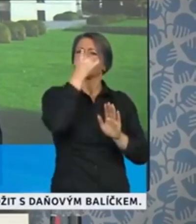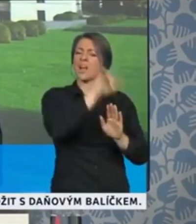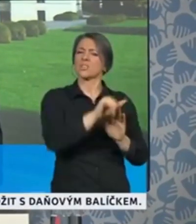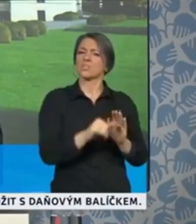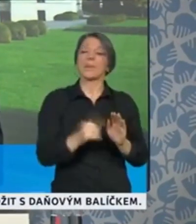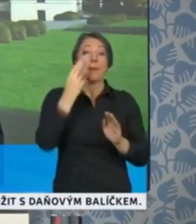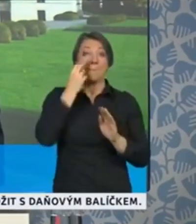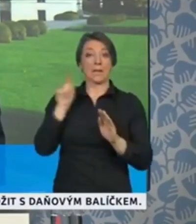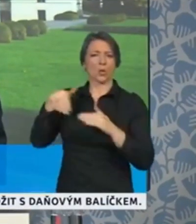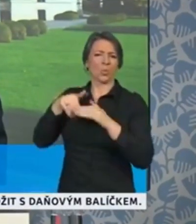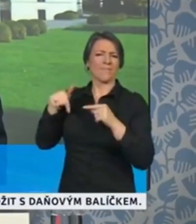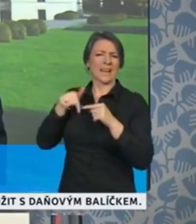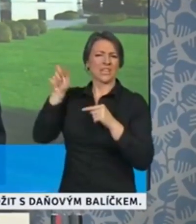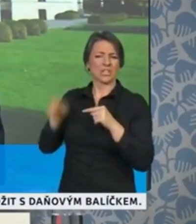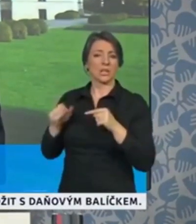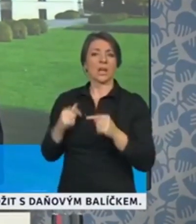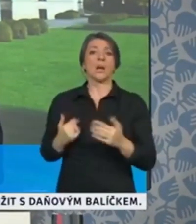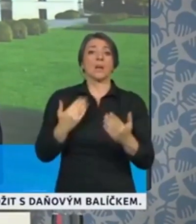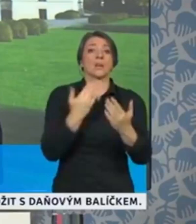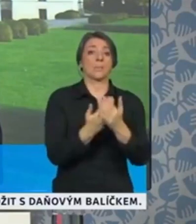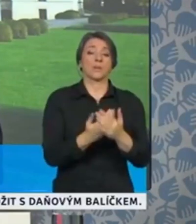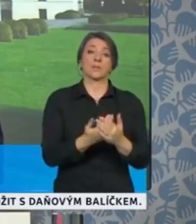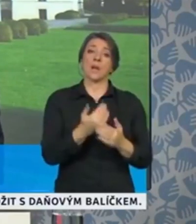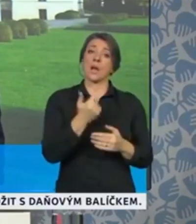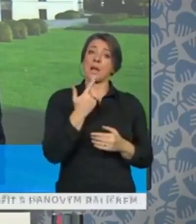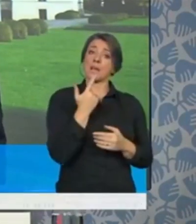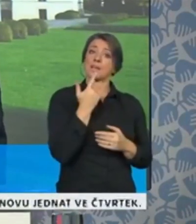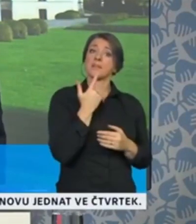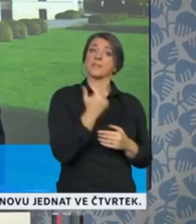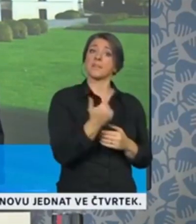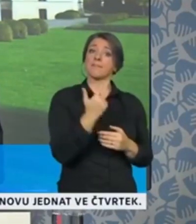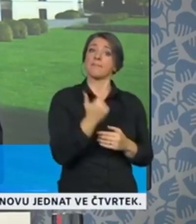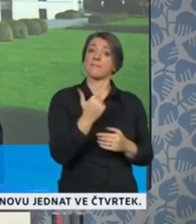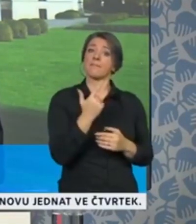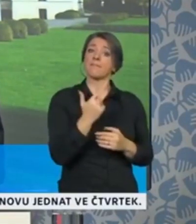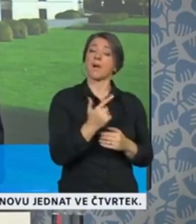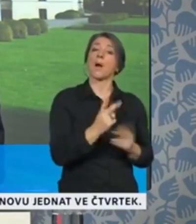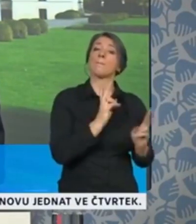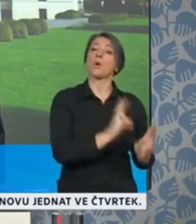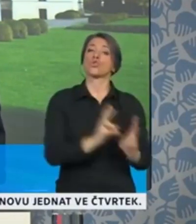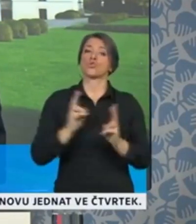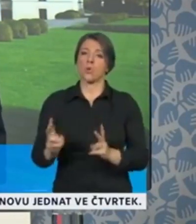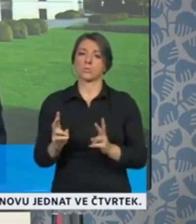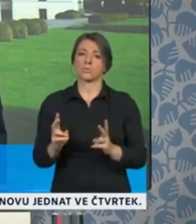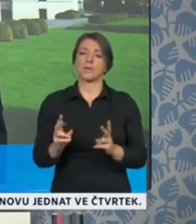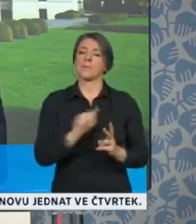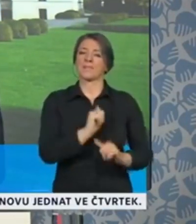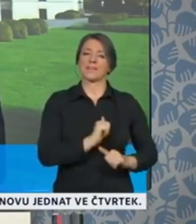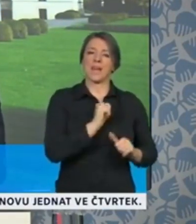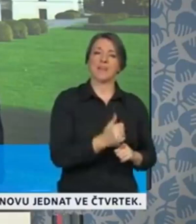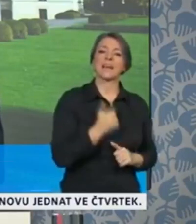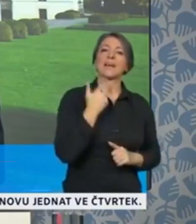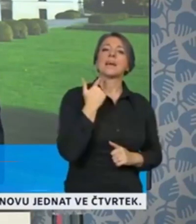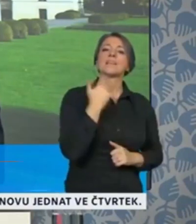dvě částky na zvýšení ty základní slevy na poplatníka. A nejdřív navrhl 27